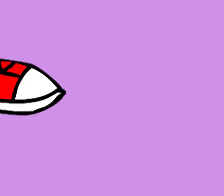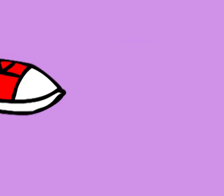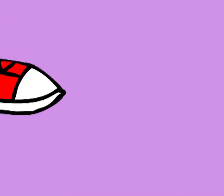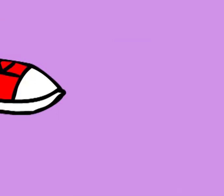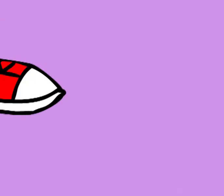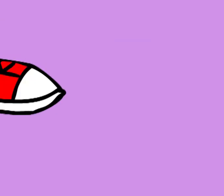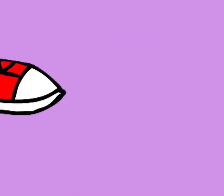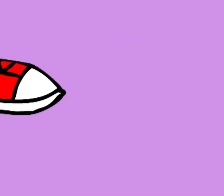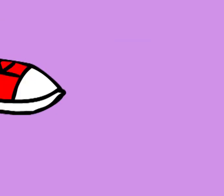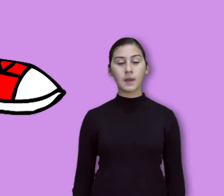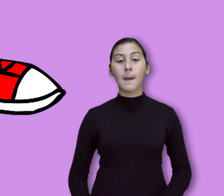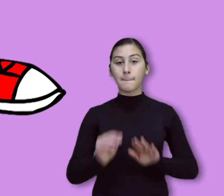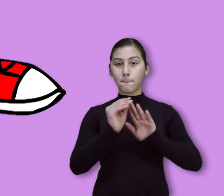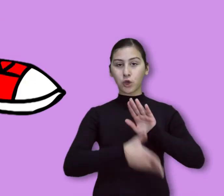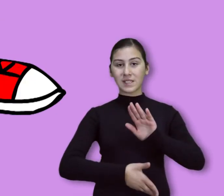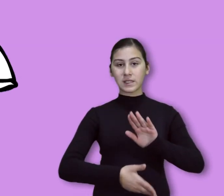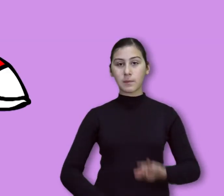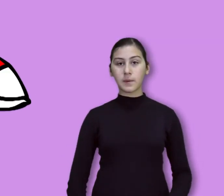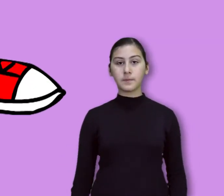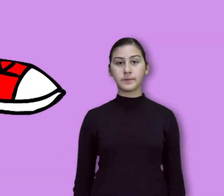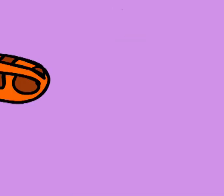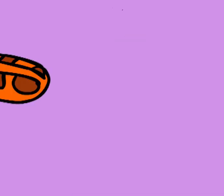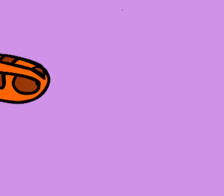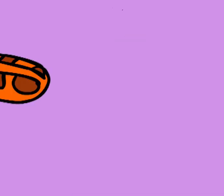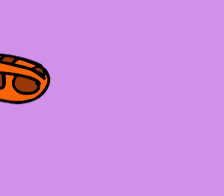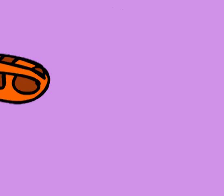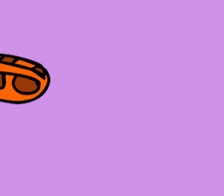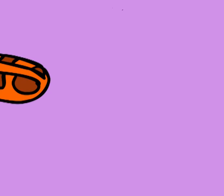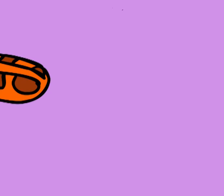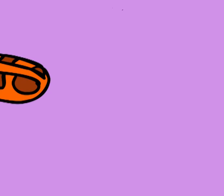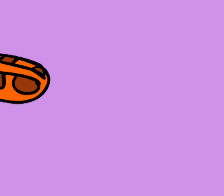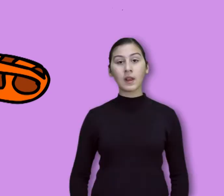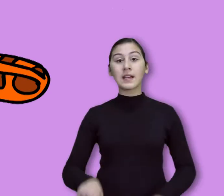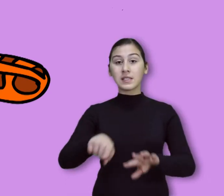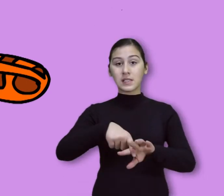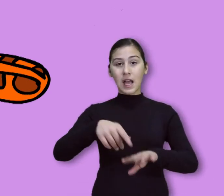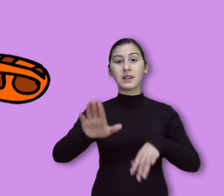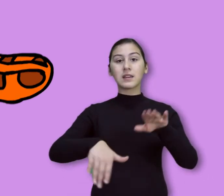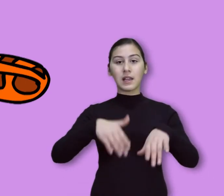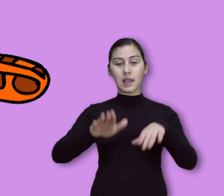ბოტასები, სანდლები,